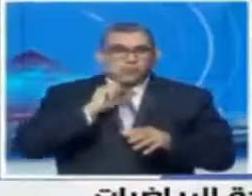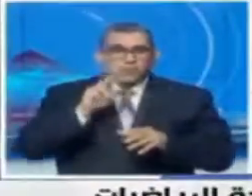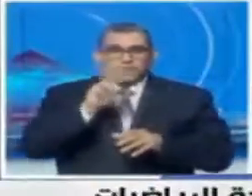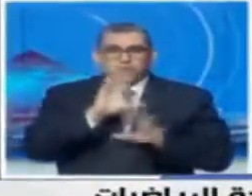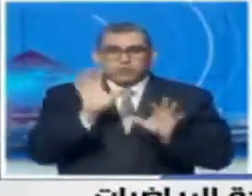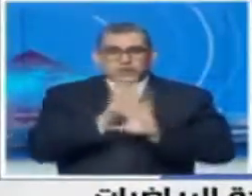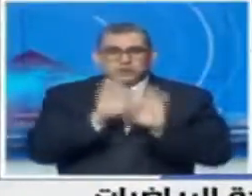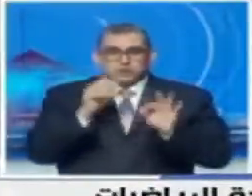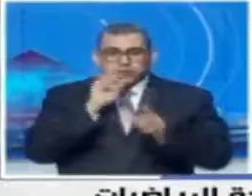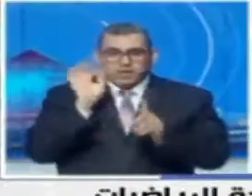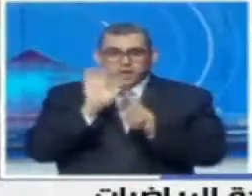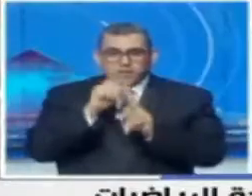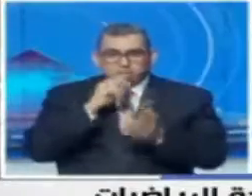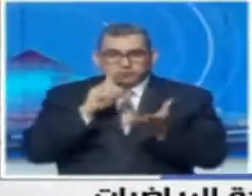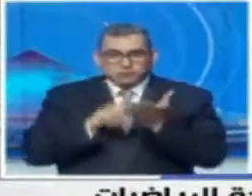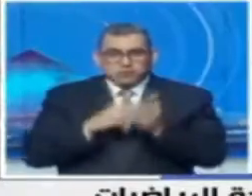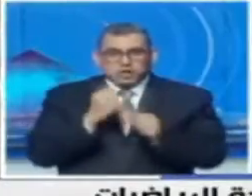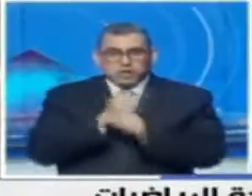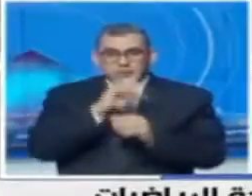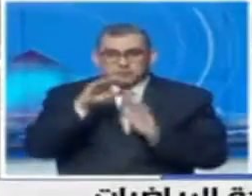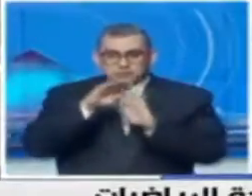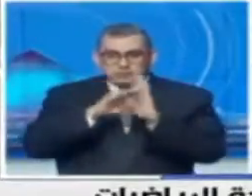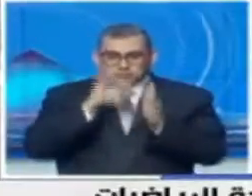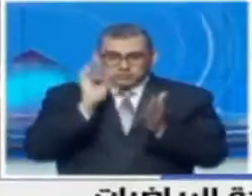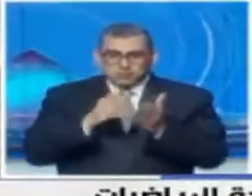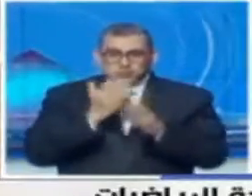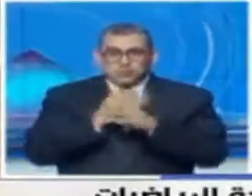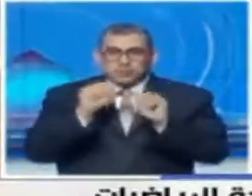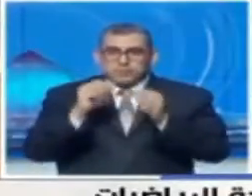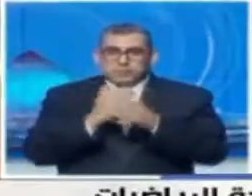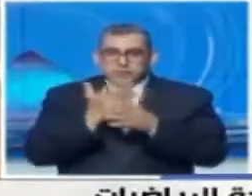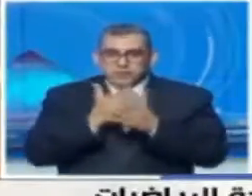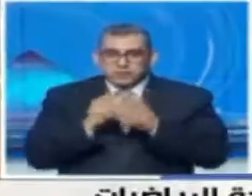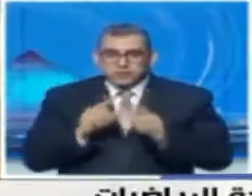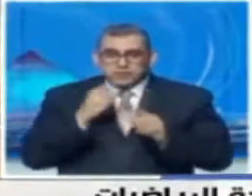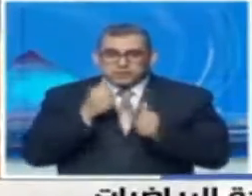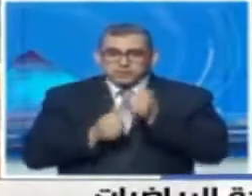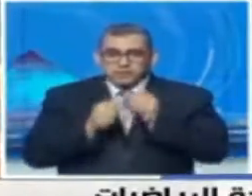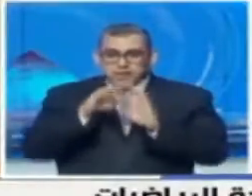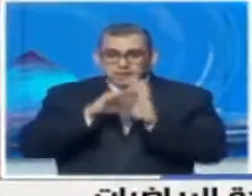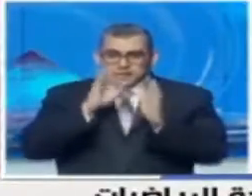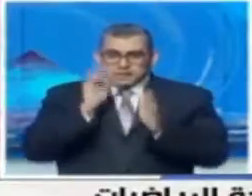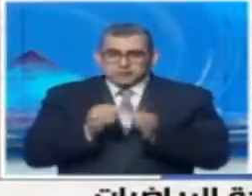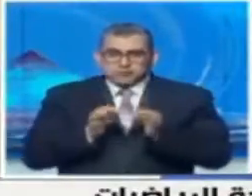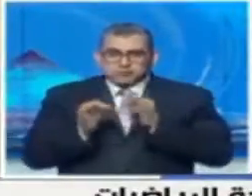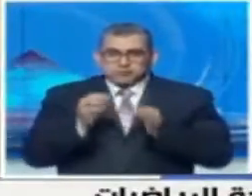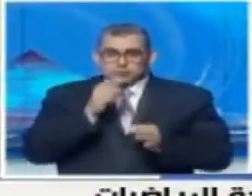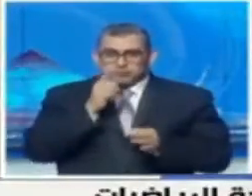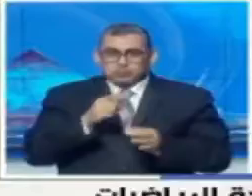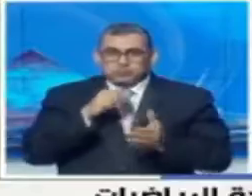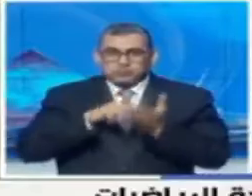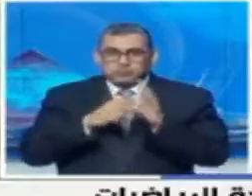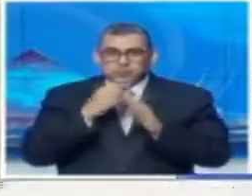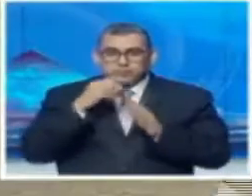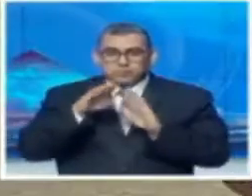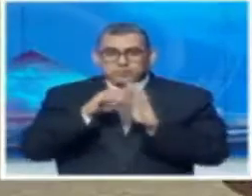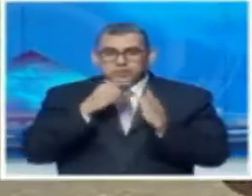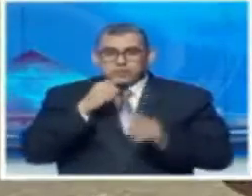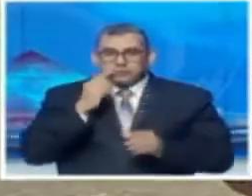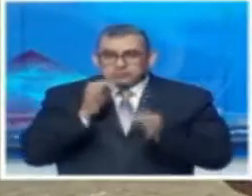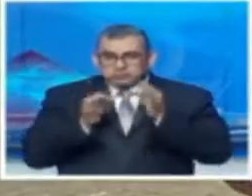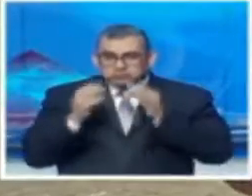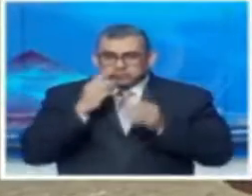الجمهورية، مشيرة إلى ضرورة الالتزام بالتعليمات الخاصة بضوابط الامتحانات. وسط إجراءات احترازية أدى طلاب الثانوية